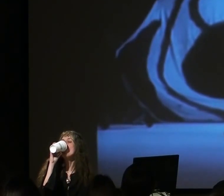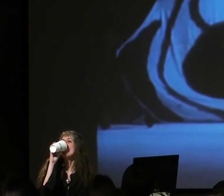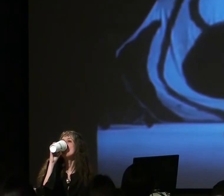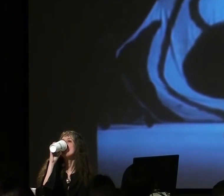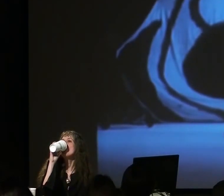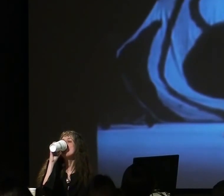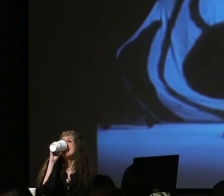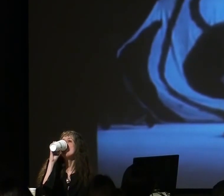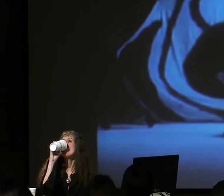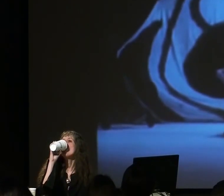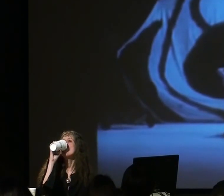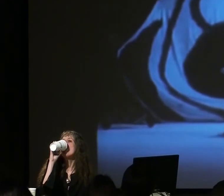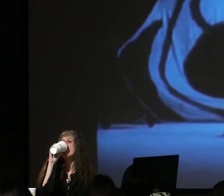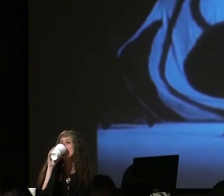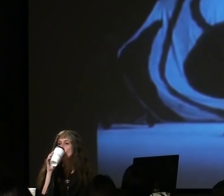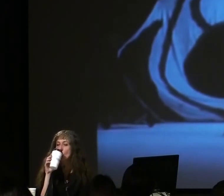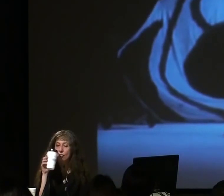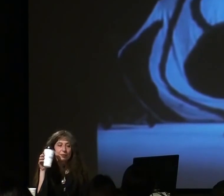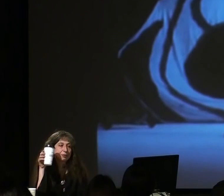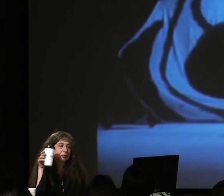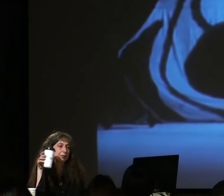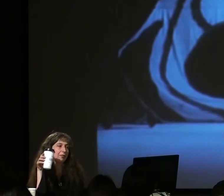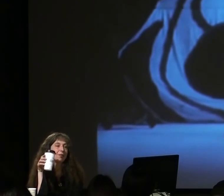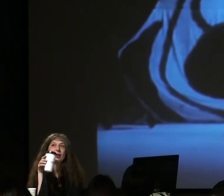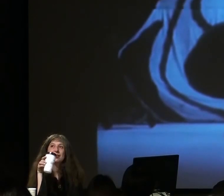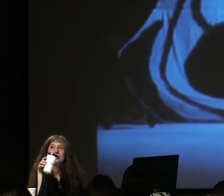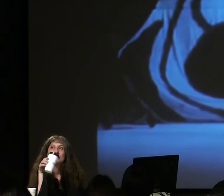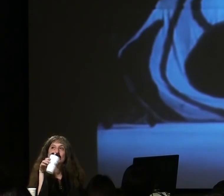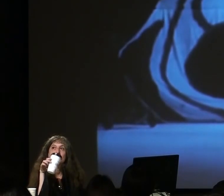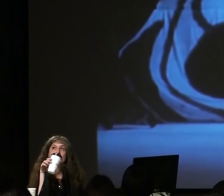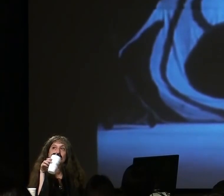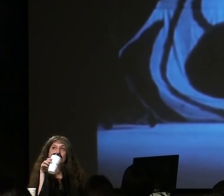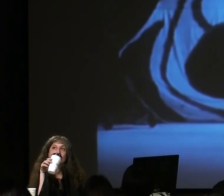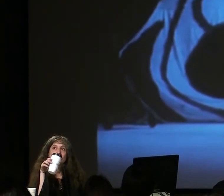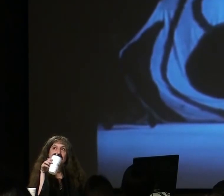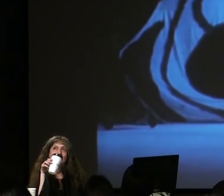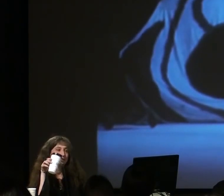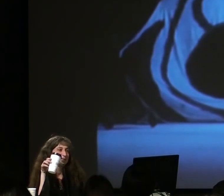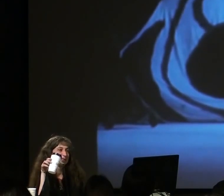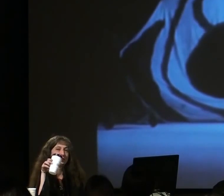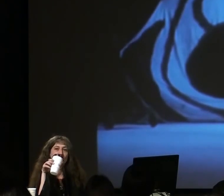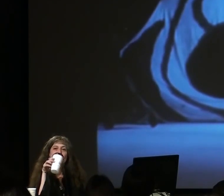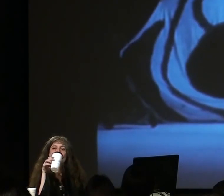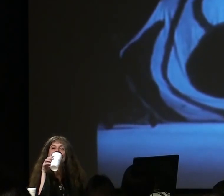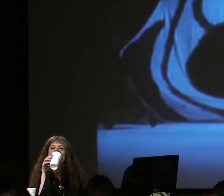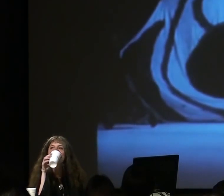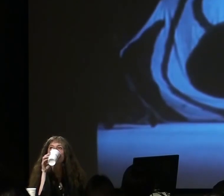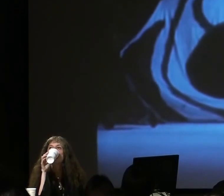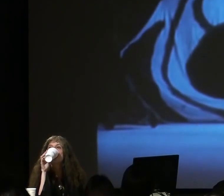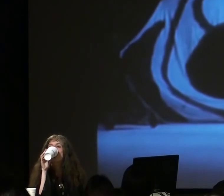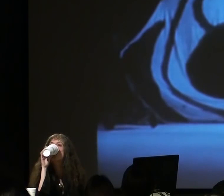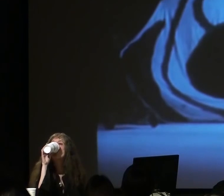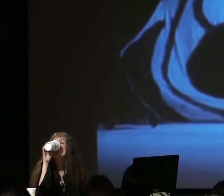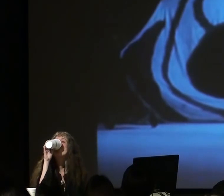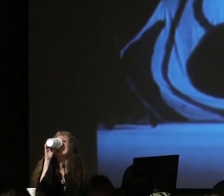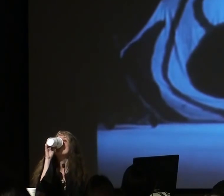шаром вместо головы и в красном плаще. Появляется существо в белой маске. Оно волочит что-то по земле.